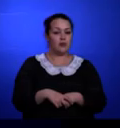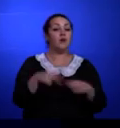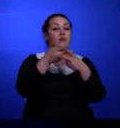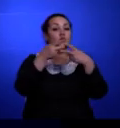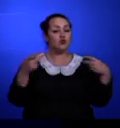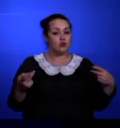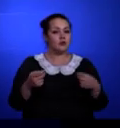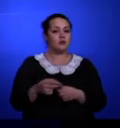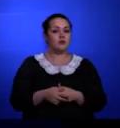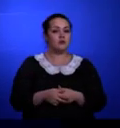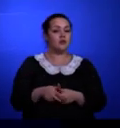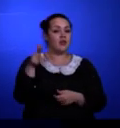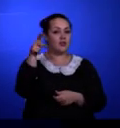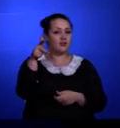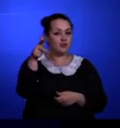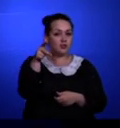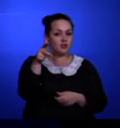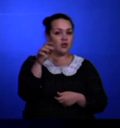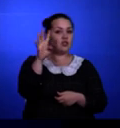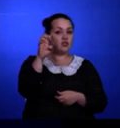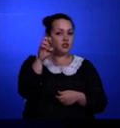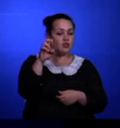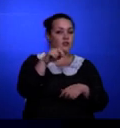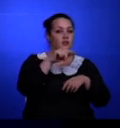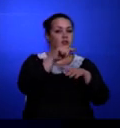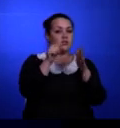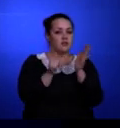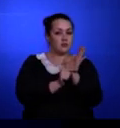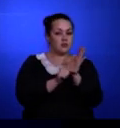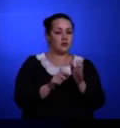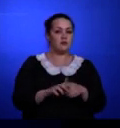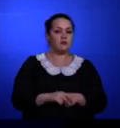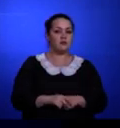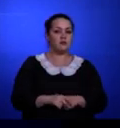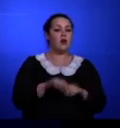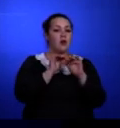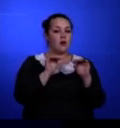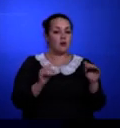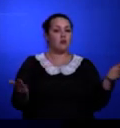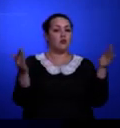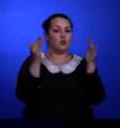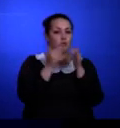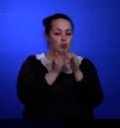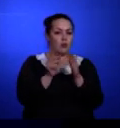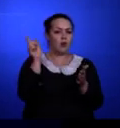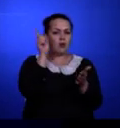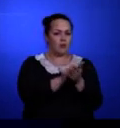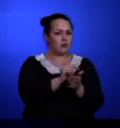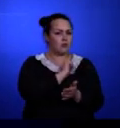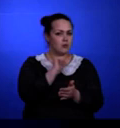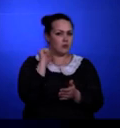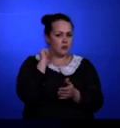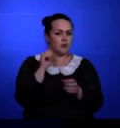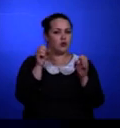получается 3000 417 ребята ду обязательно самостоятельно